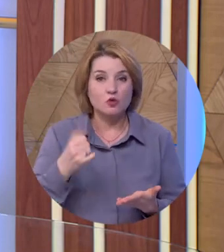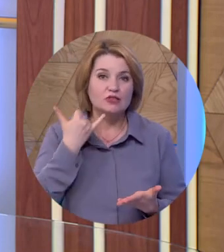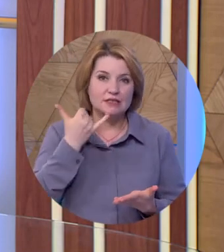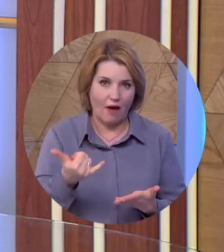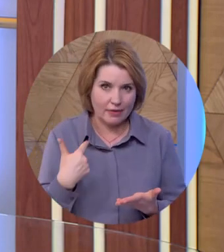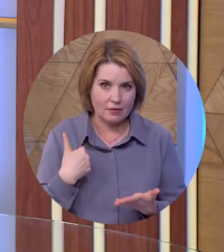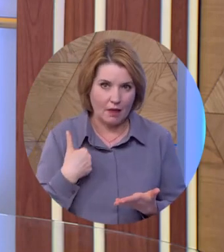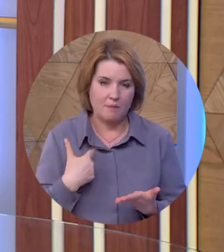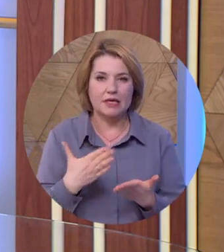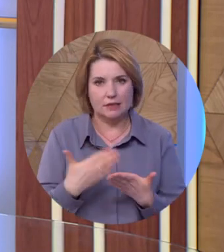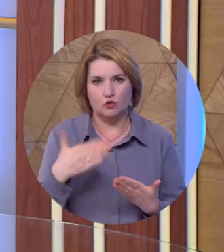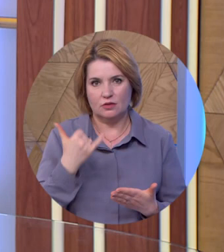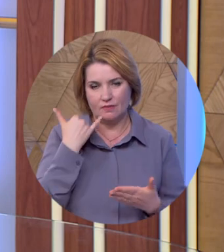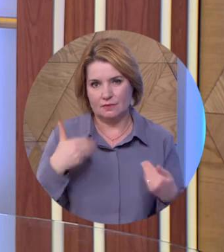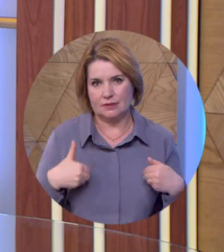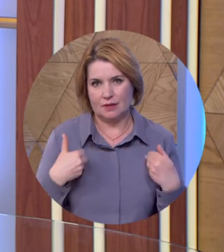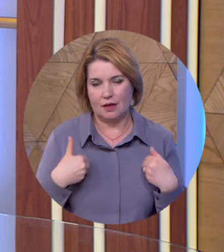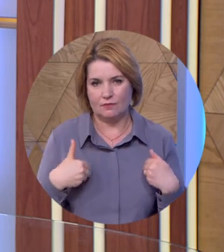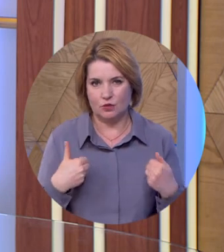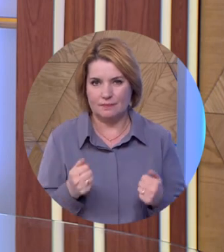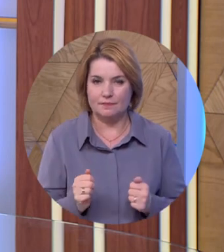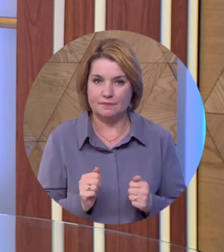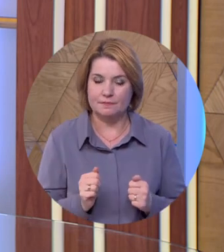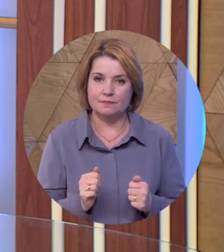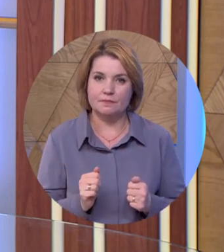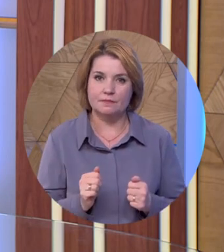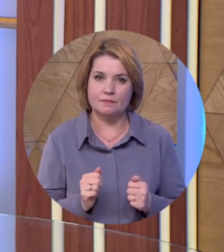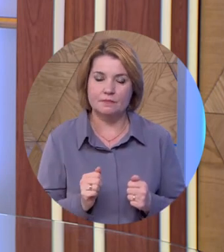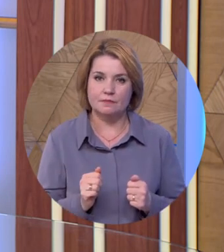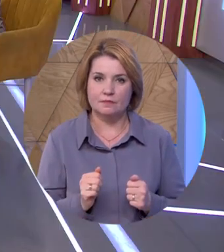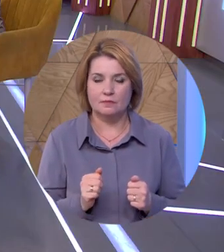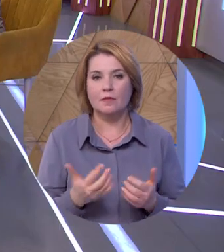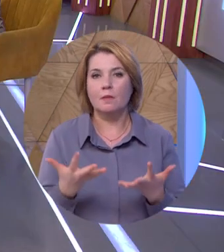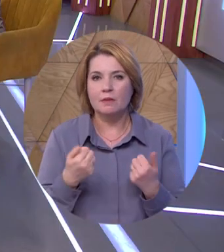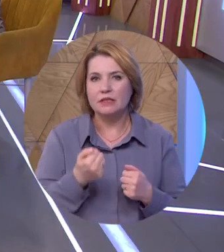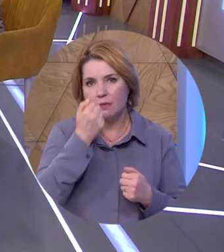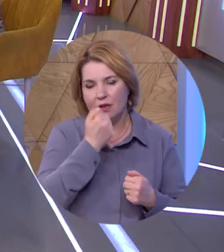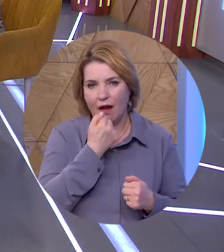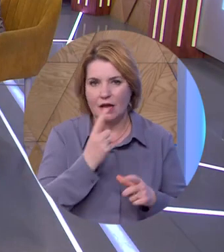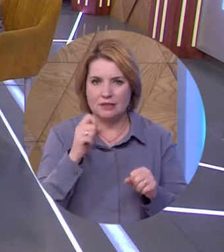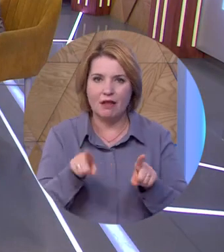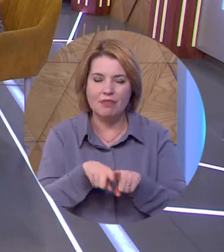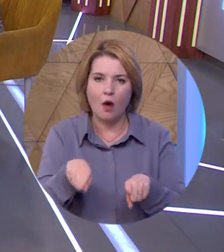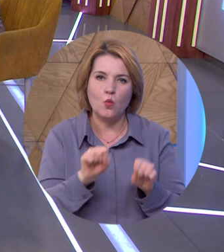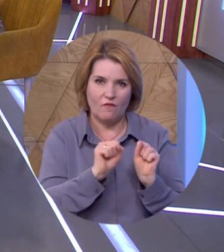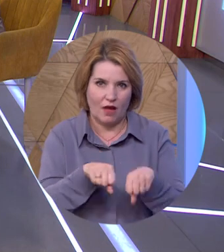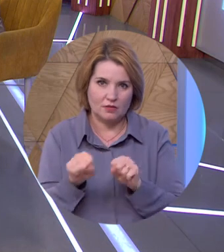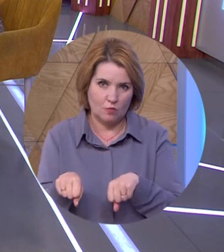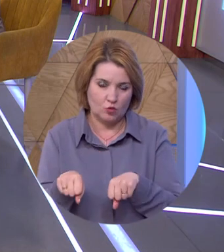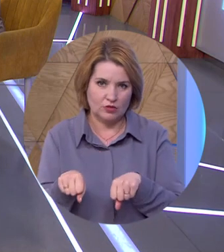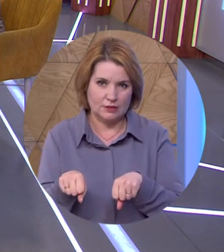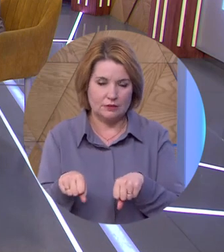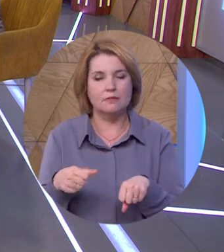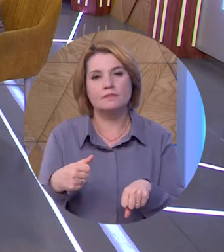эфира. Здравствуйте. Да, добрый день. Примите благодарность за такую возможность.